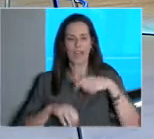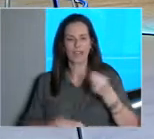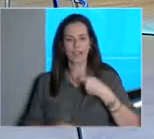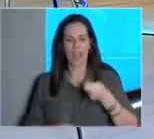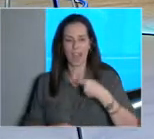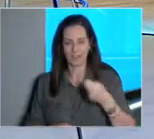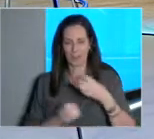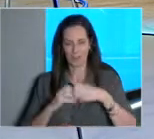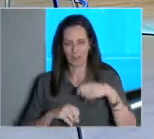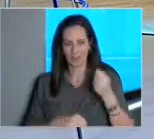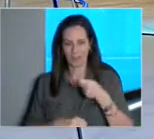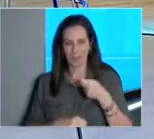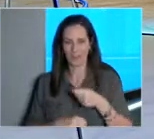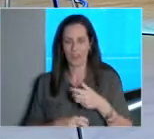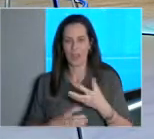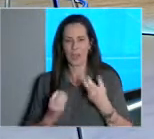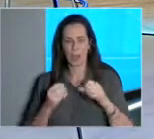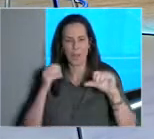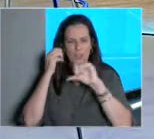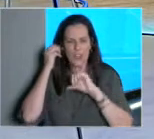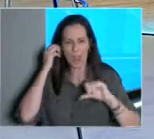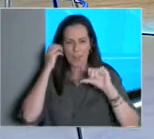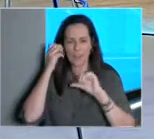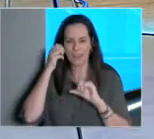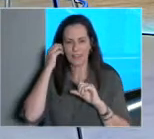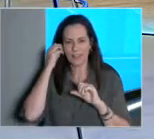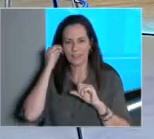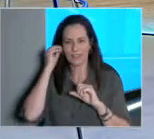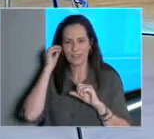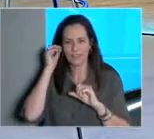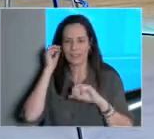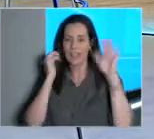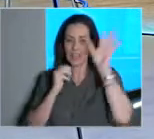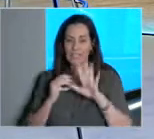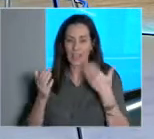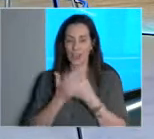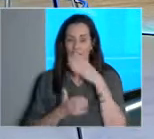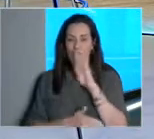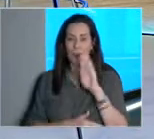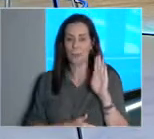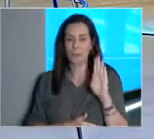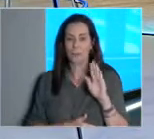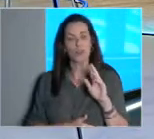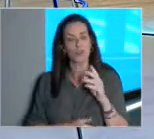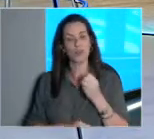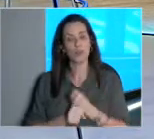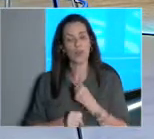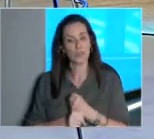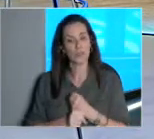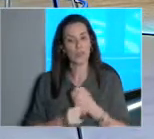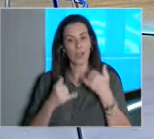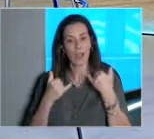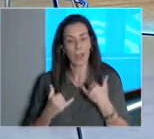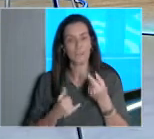פיצה, חביתה עם חצי טון השמן. עם המון שמן, נכון. אז סרטון חדש מבית היצר של ראש הממשלה, שהוא מבשל לנו